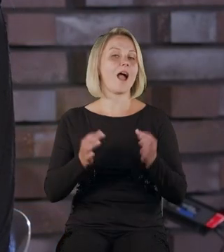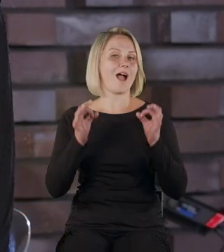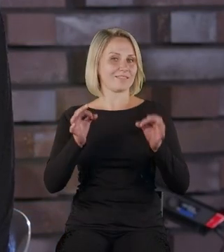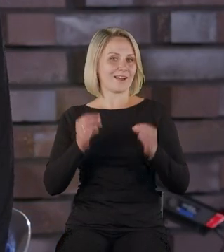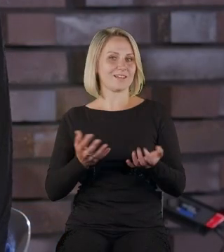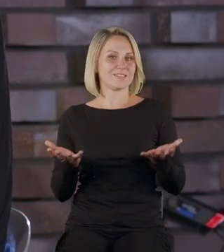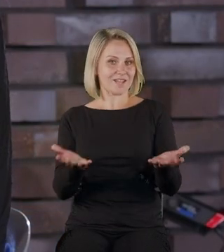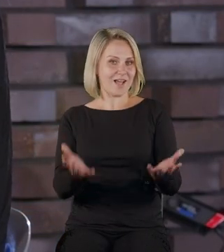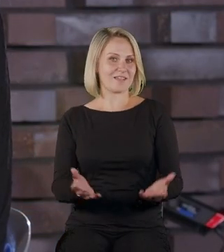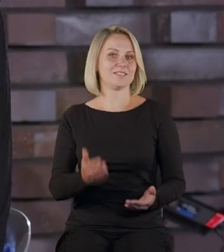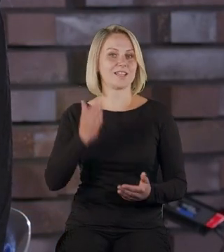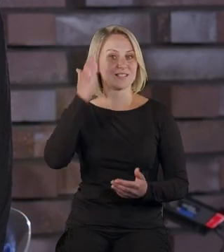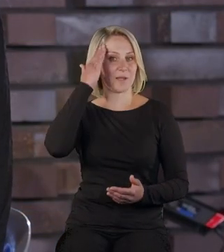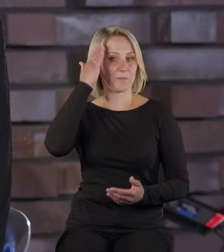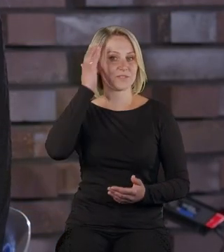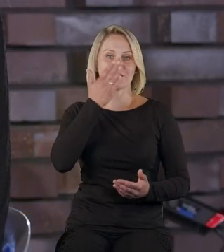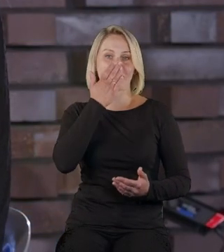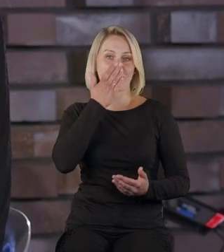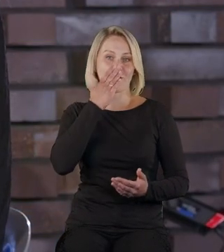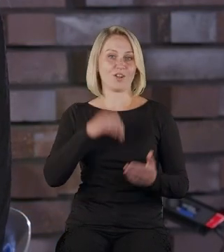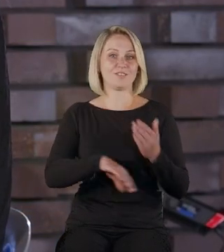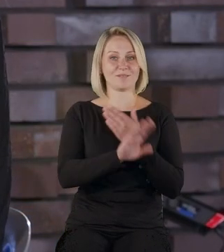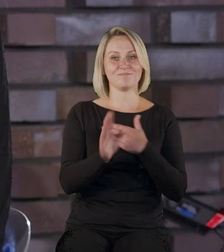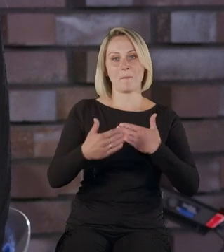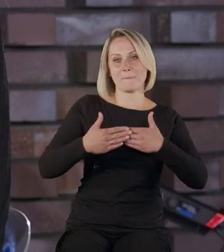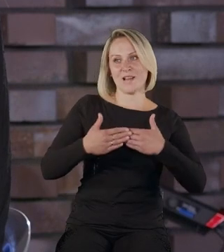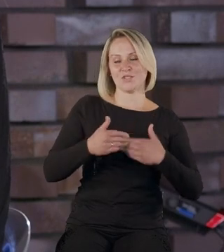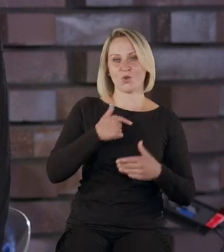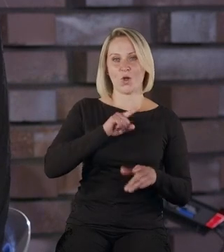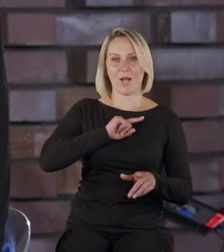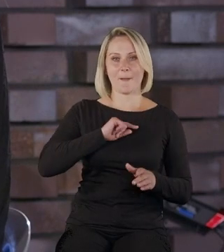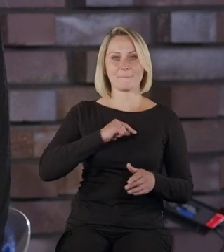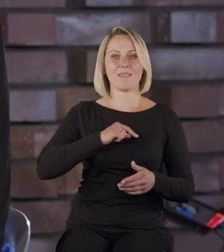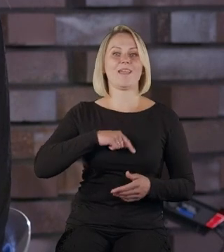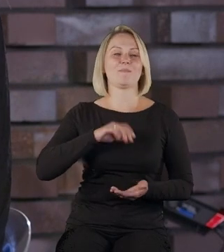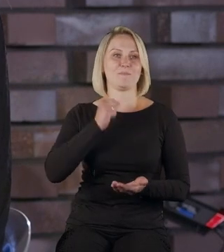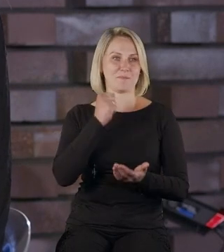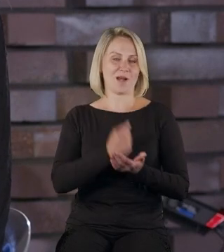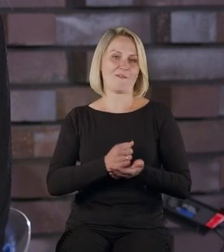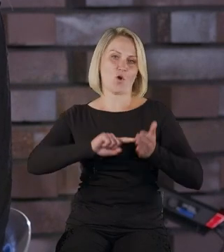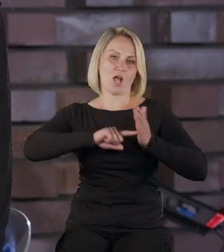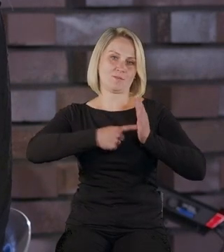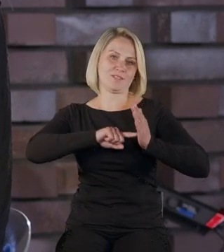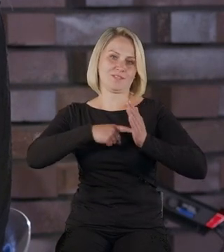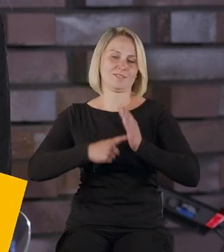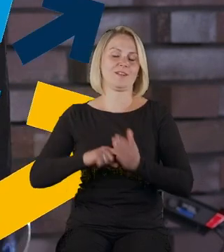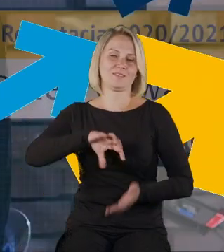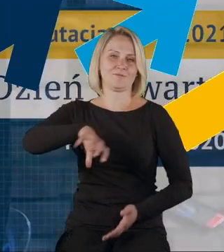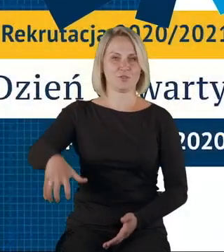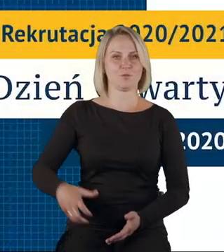teraz zachęcam Was do zapoznania się z wizytówką najbliższego mi wydziału, Wydziału Prawa i Administracji.